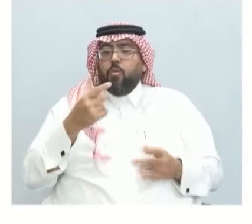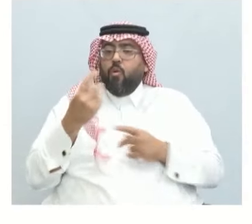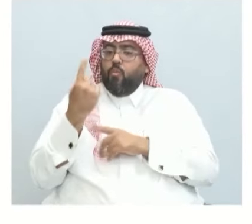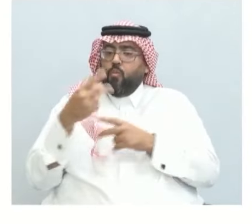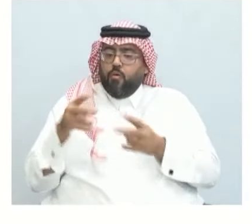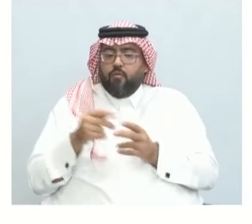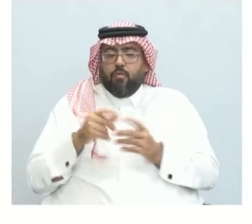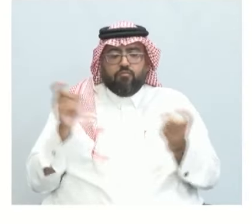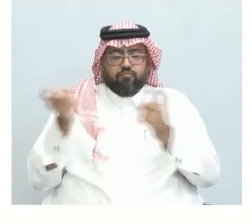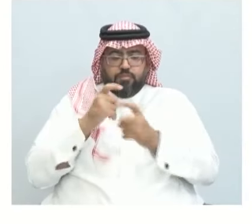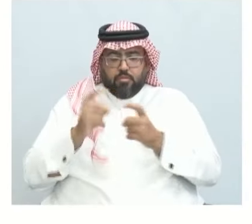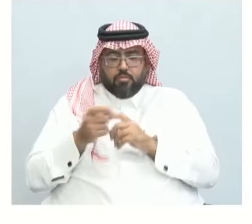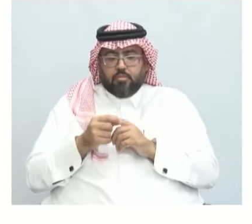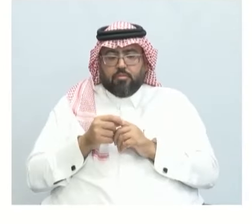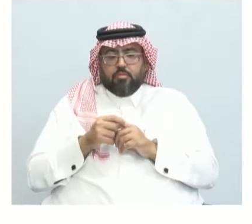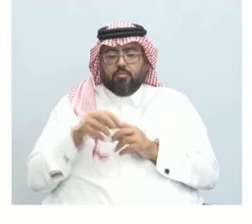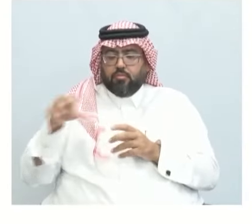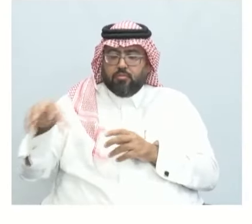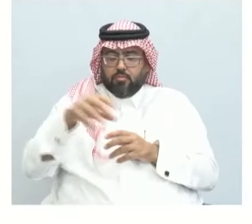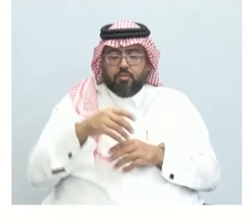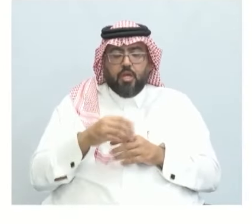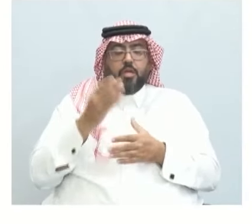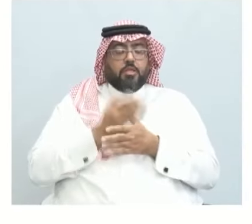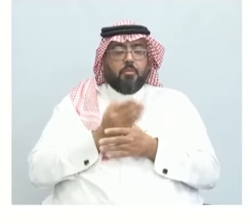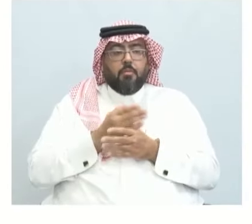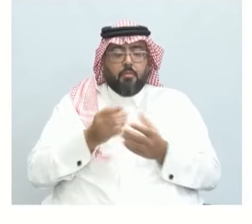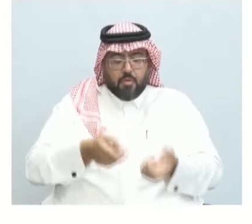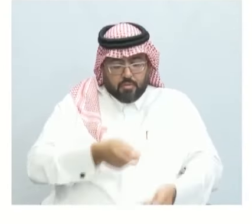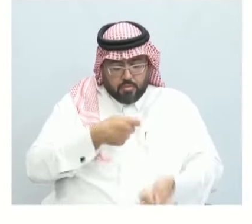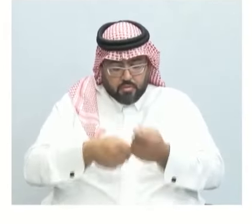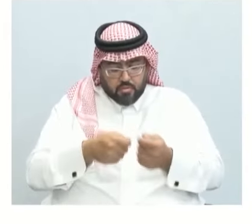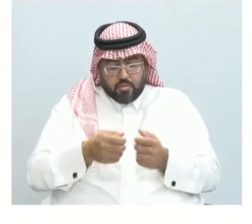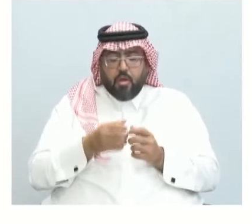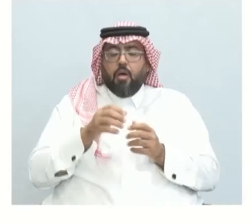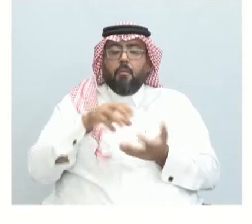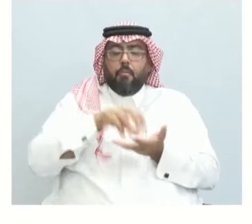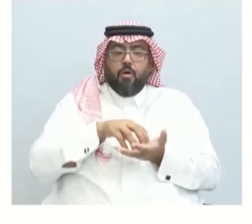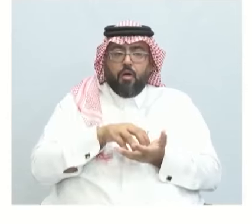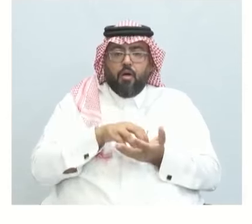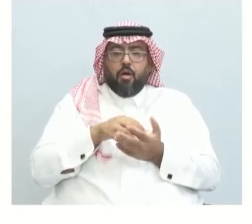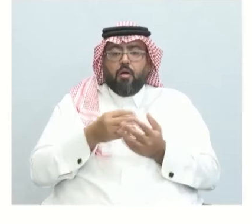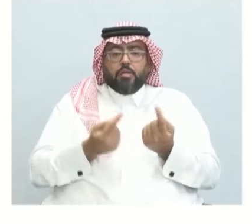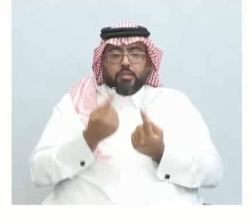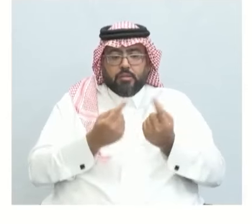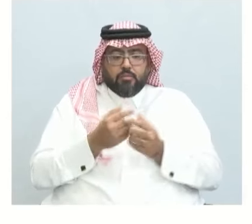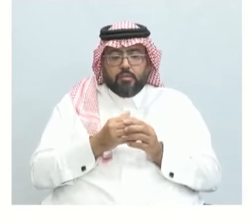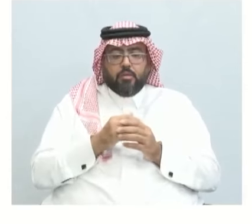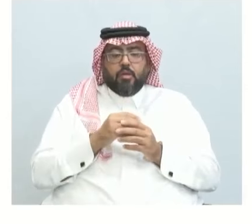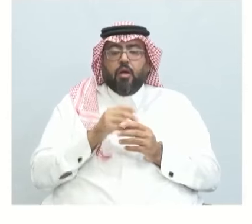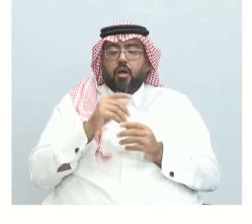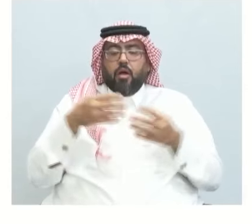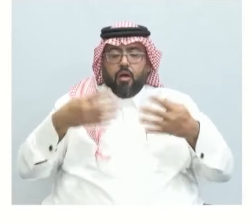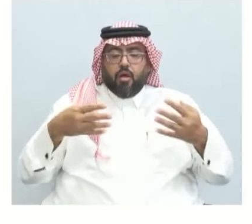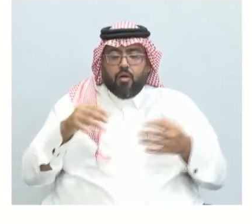ولطالما نشبت حروب بين القبائل من اجل بئر رويه او مكان مع شوشب كما قال شاعرهم